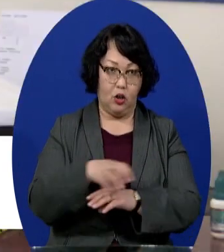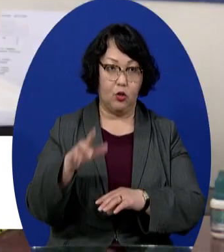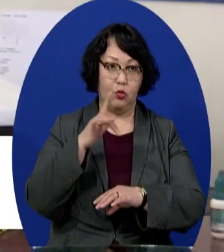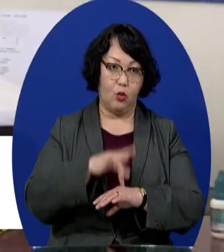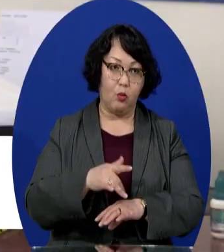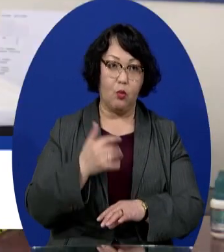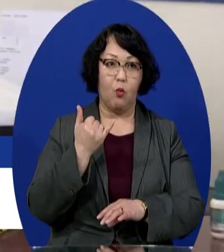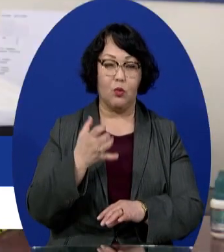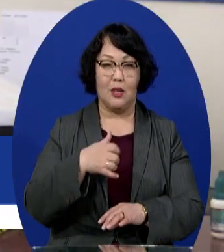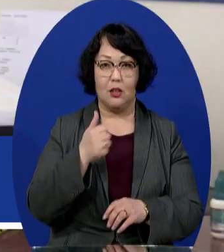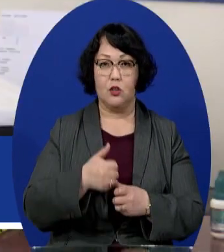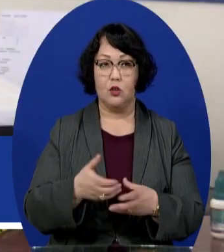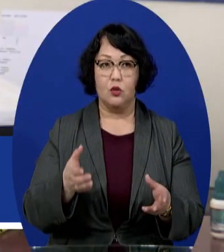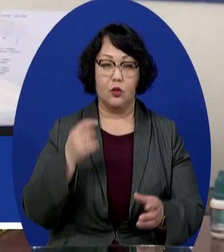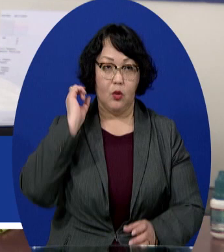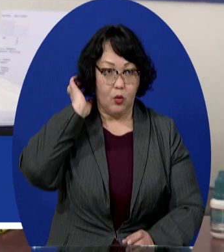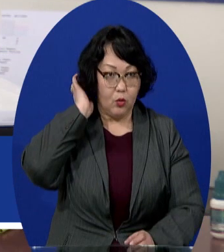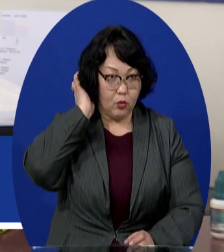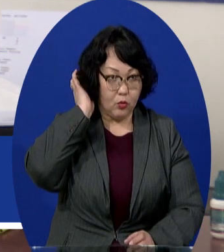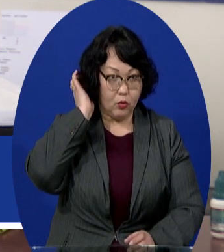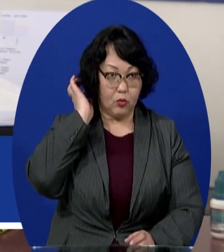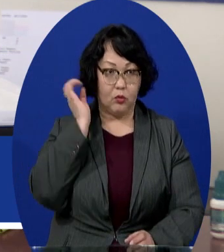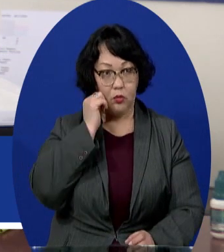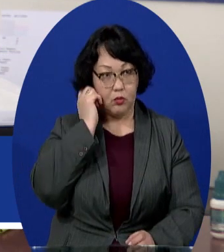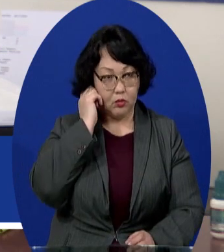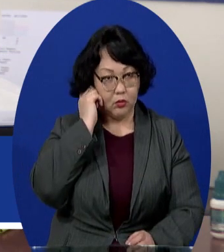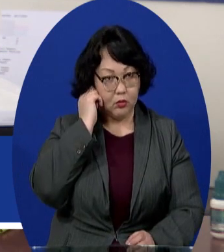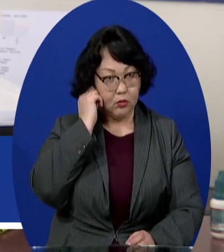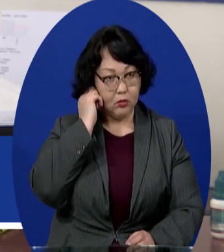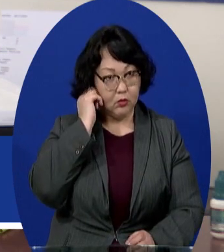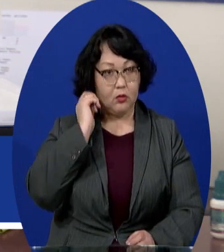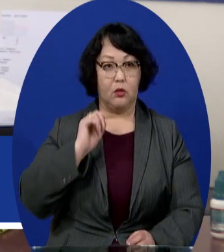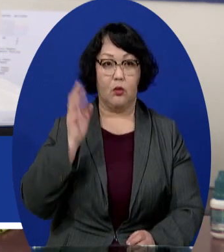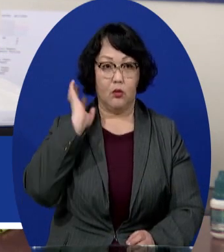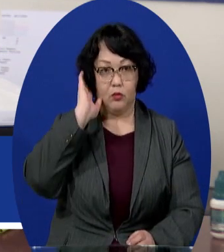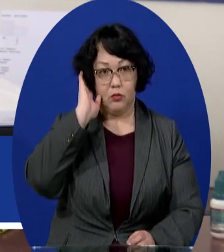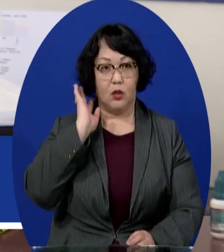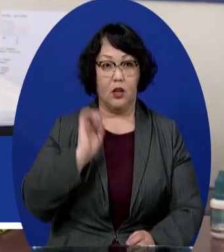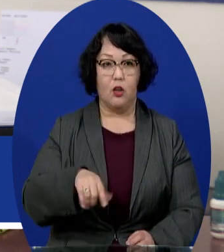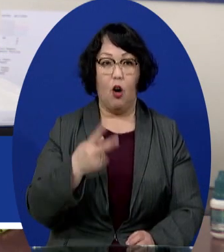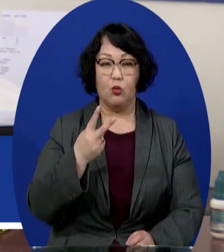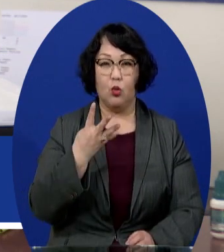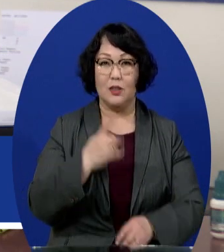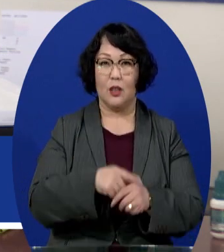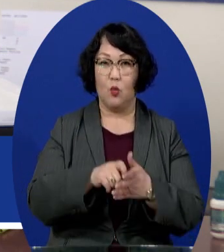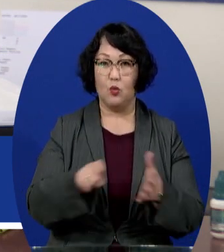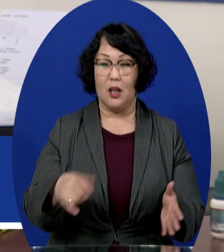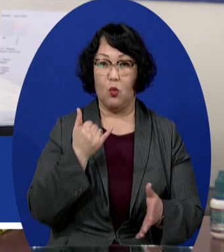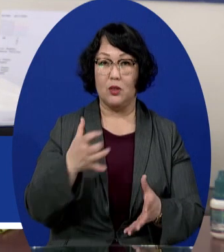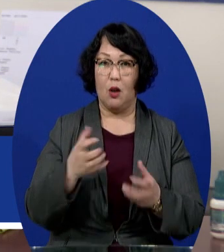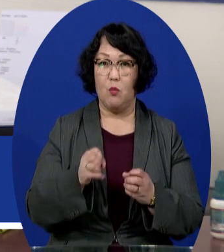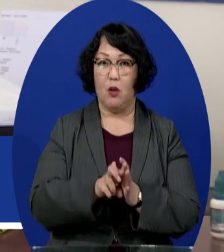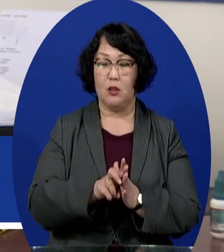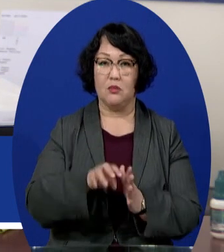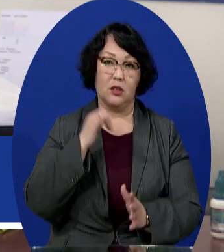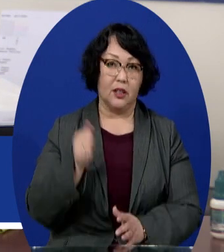шүлжээд холбогдсон ус төөх байруудыг ухаалаг болгох юм. Тэгэхээр бол 24 цагийн турш ус авах ажиллагаа бол хийм болж